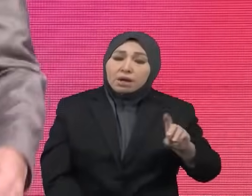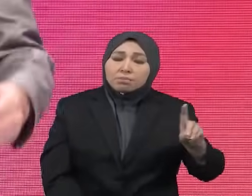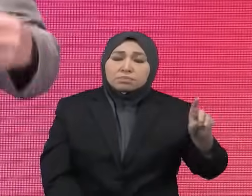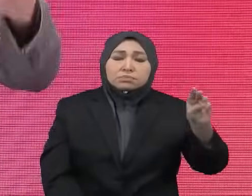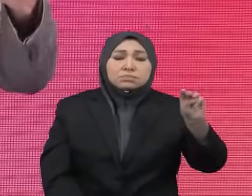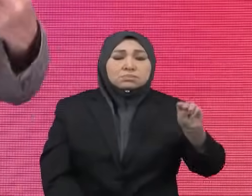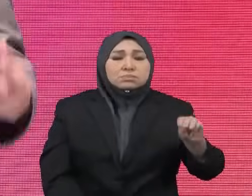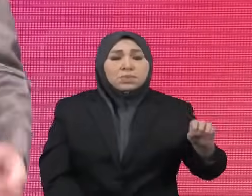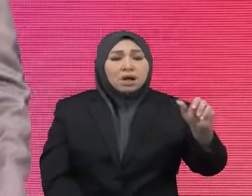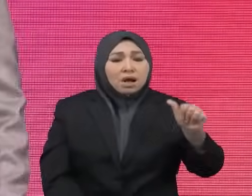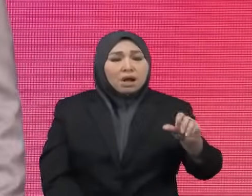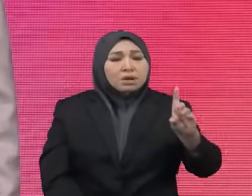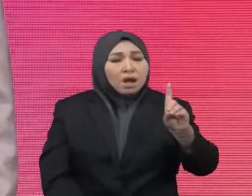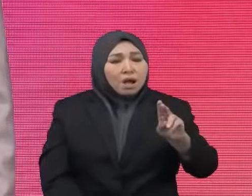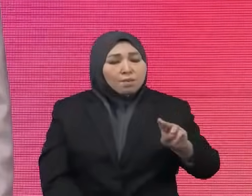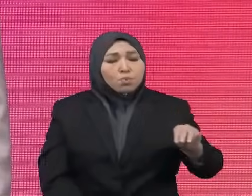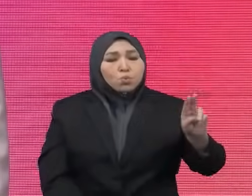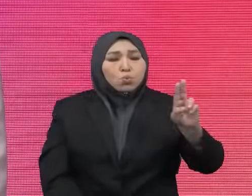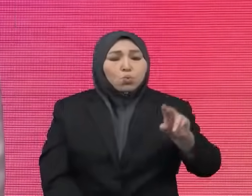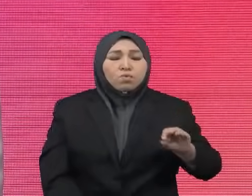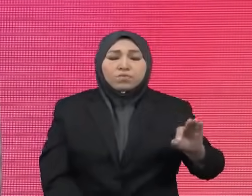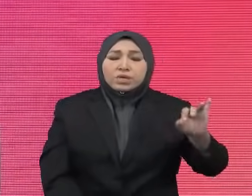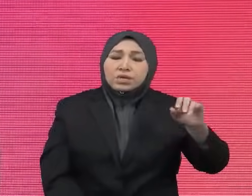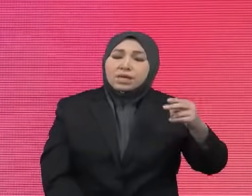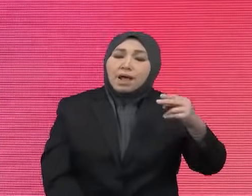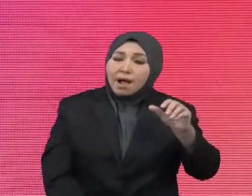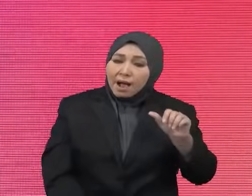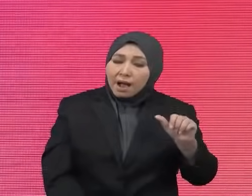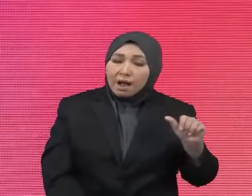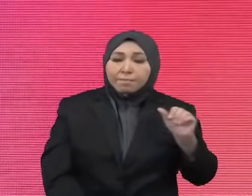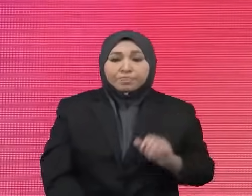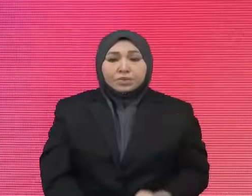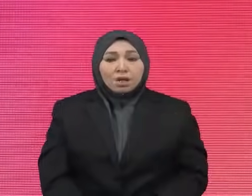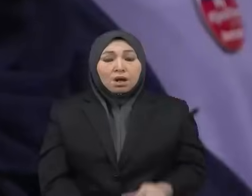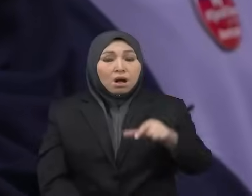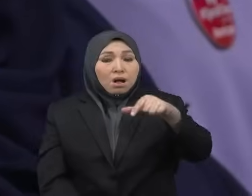abadan ma damu fiha.